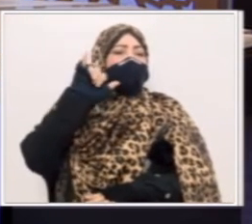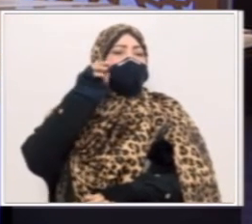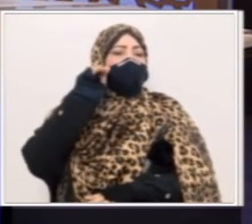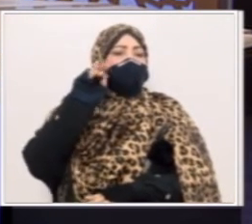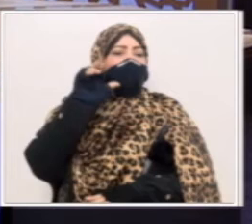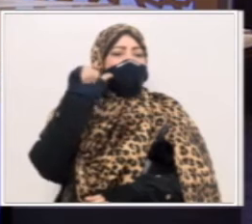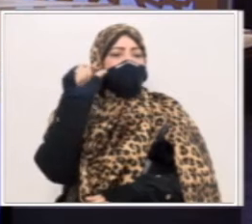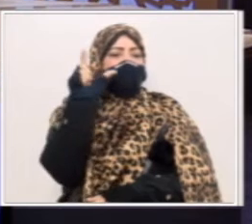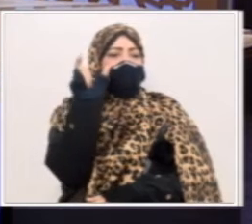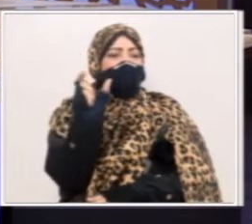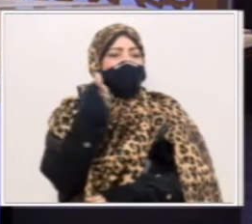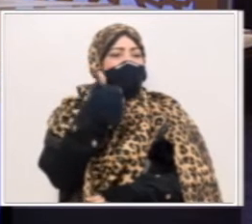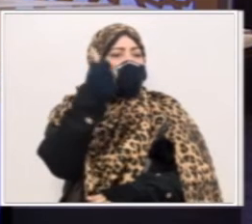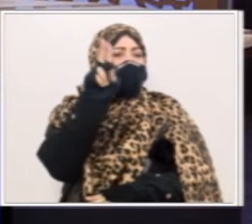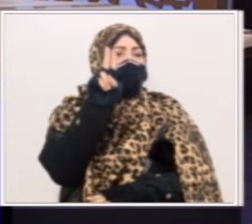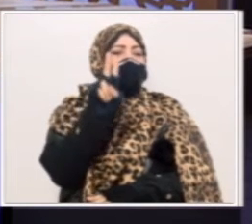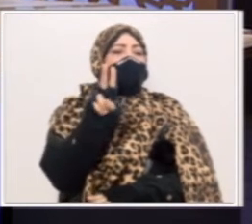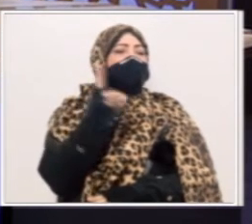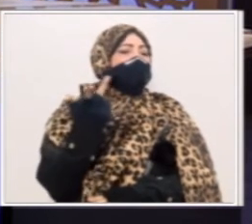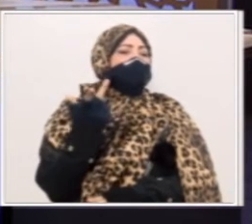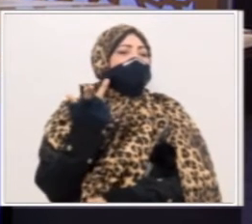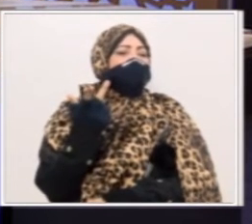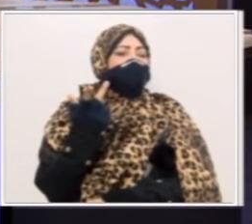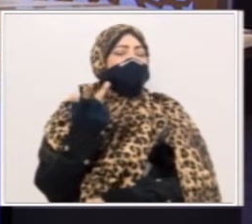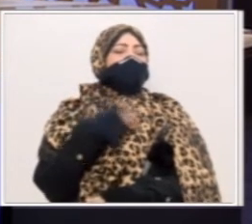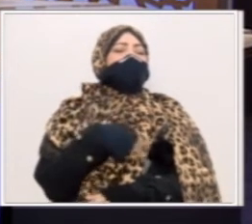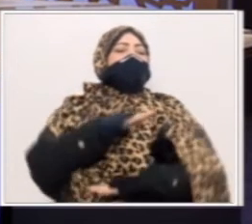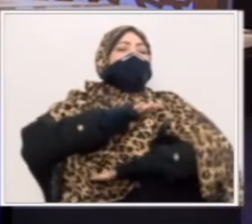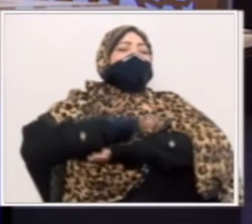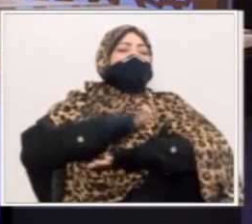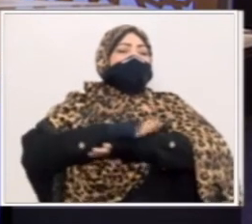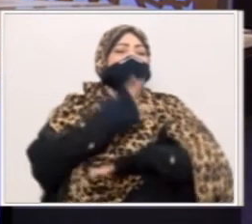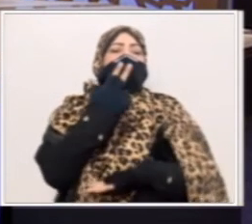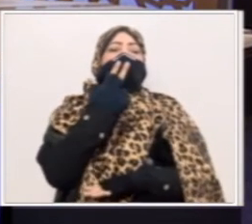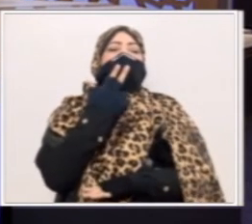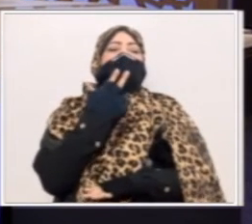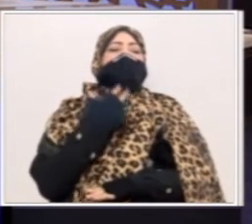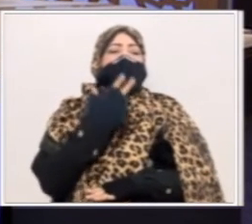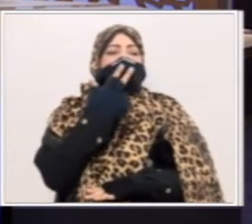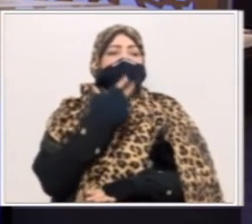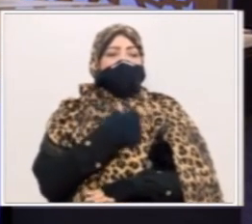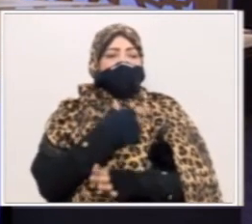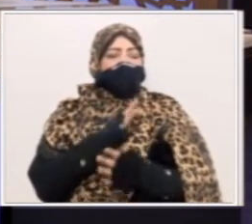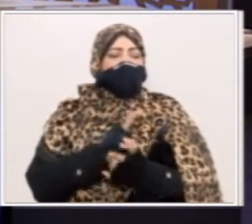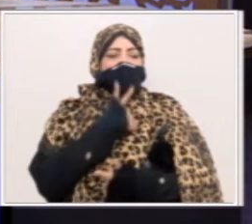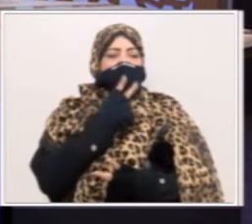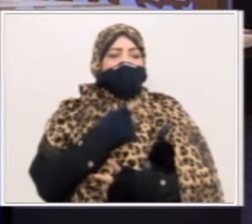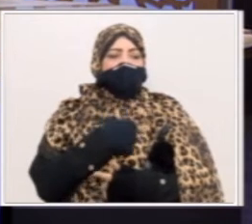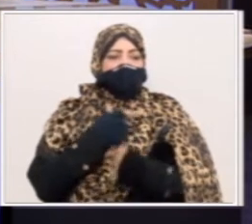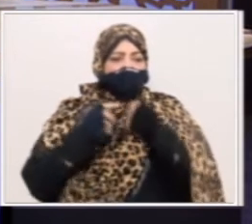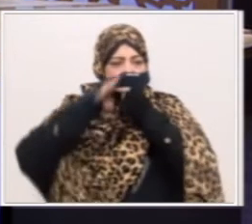الطاهرة العفيفة. واضح؟ ماشي ماشي، بارك الله فيك. استاذ السؤال الثاني. نعم. اذا والله بارك الله فيك،